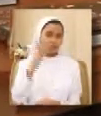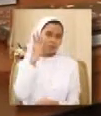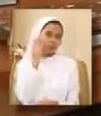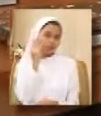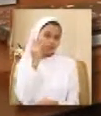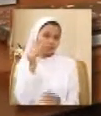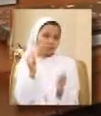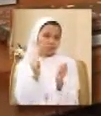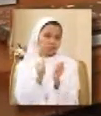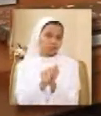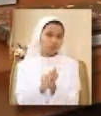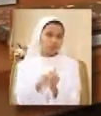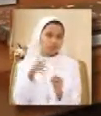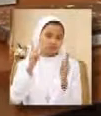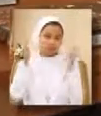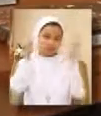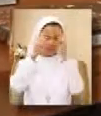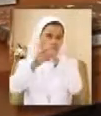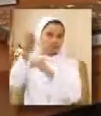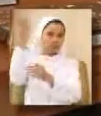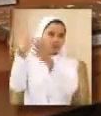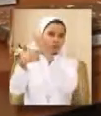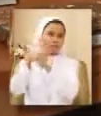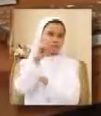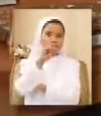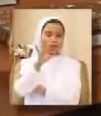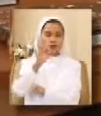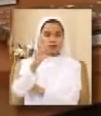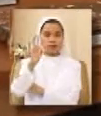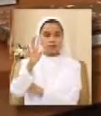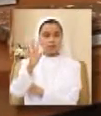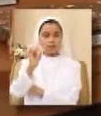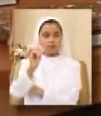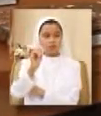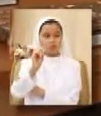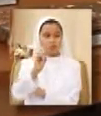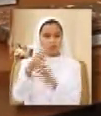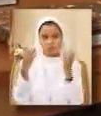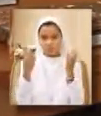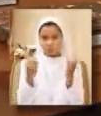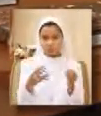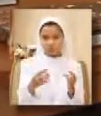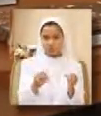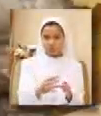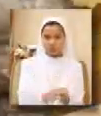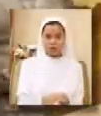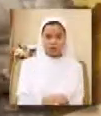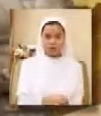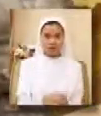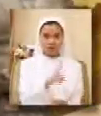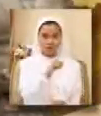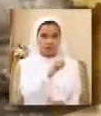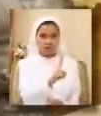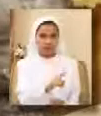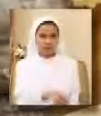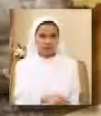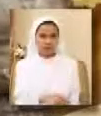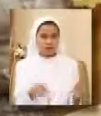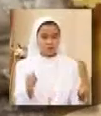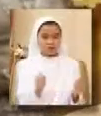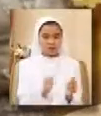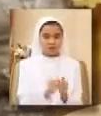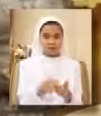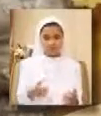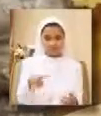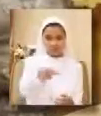ka during the High Mass. Marami kami, marami. Pero ako isa lababo. Inugasay ng kami. Oh, imagine. So yung Papa, titignan